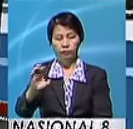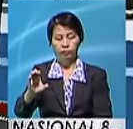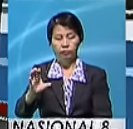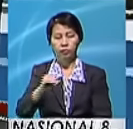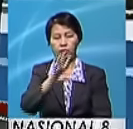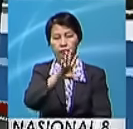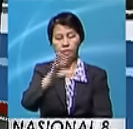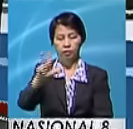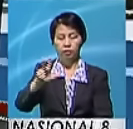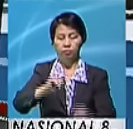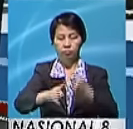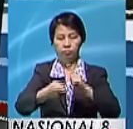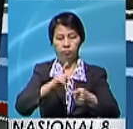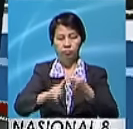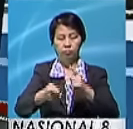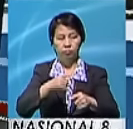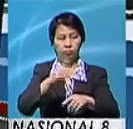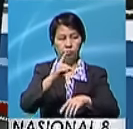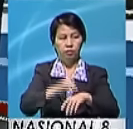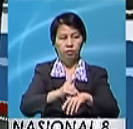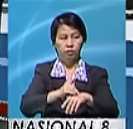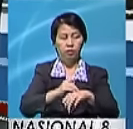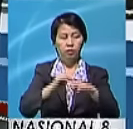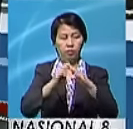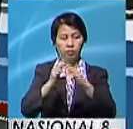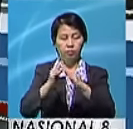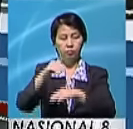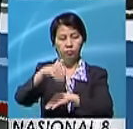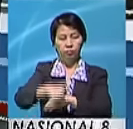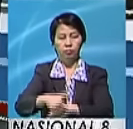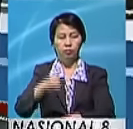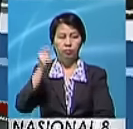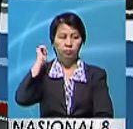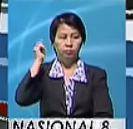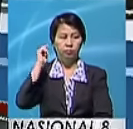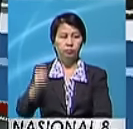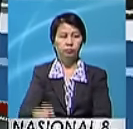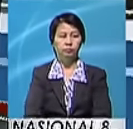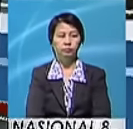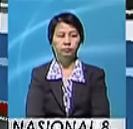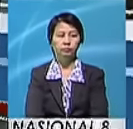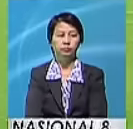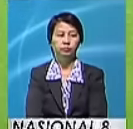dalam aksi persahabatan pramusim di Stadium Bandaraya malam tadi.